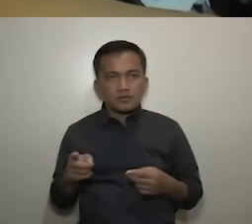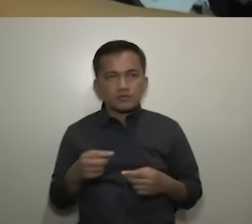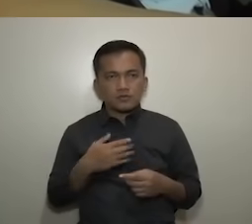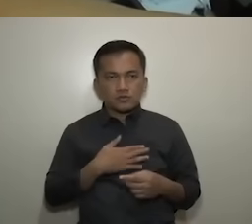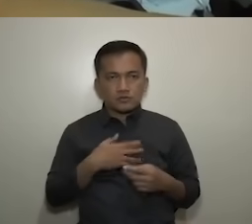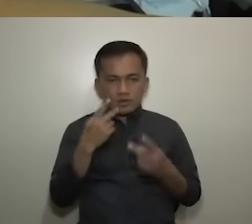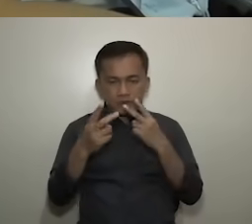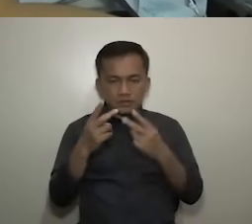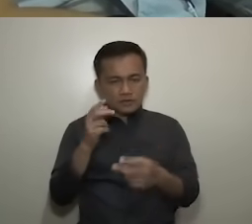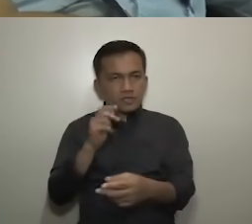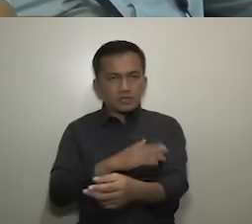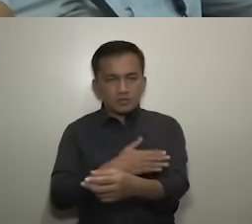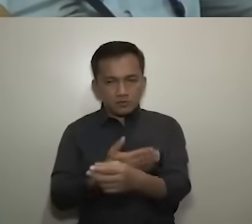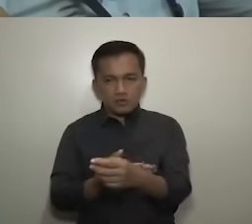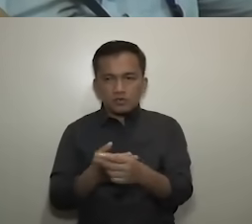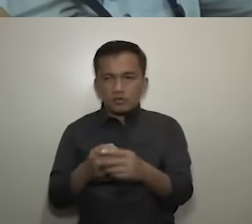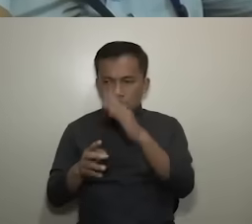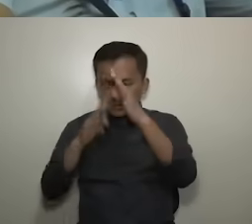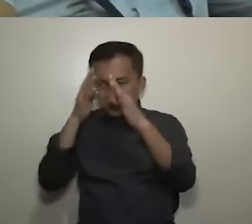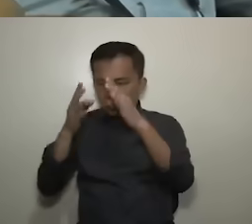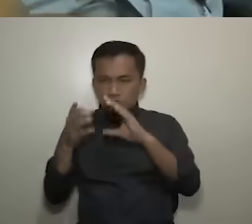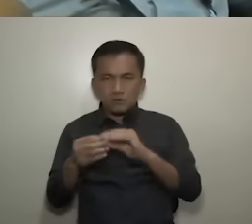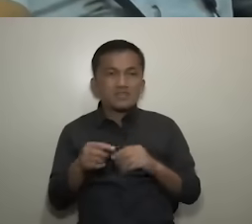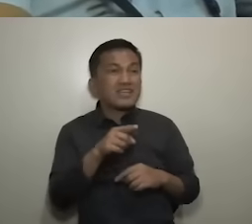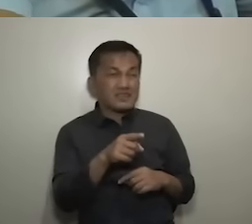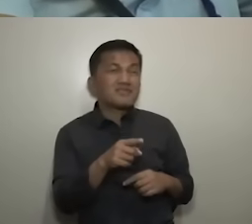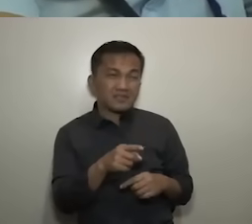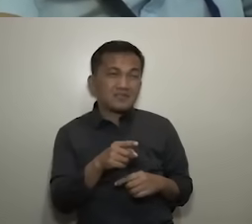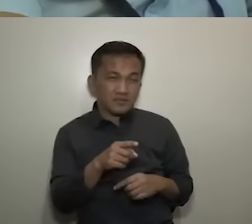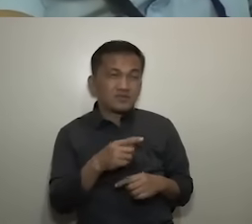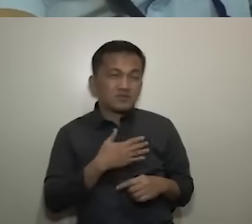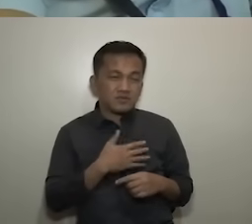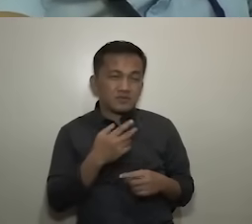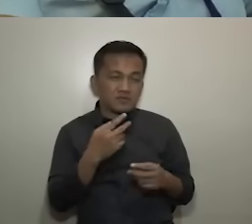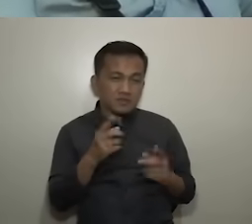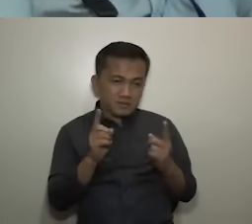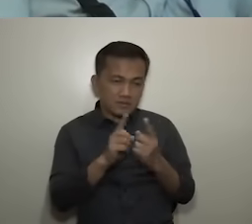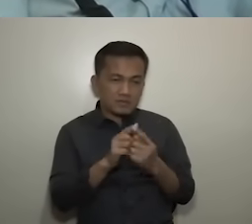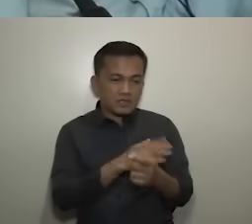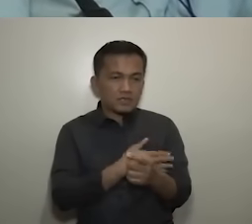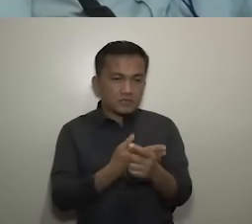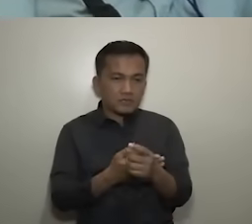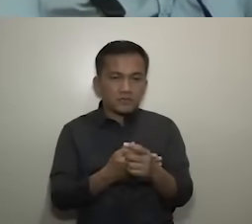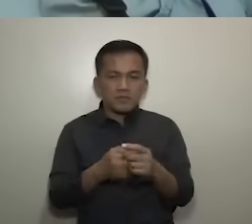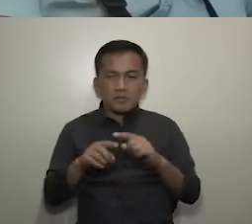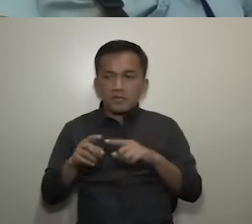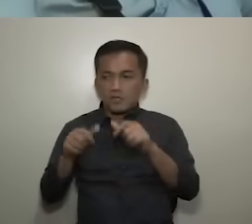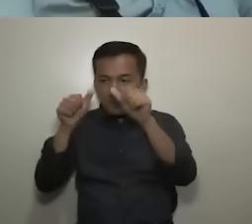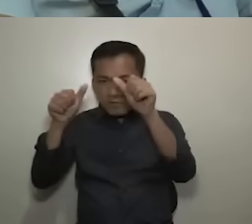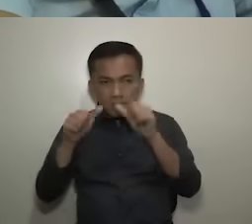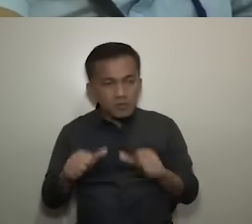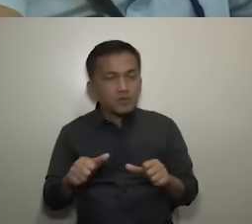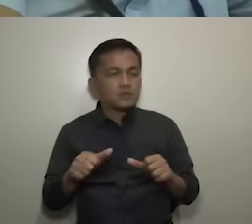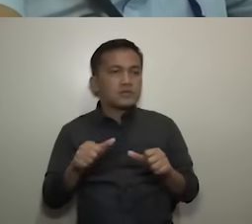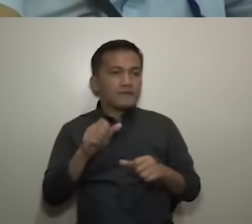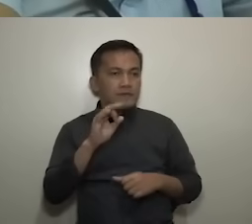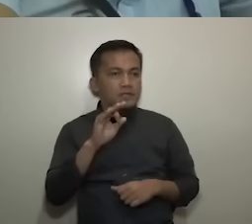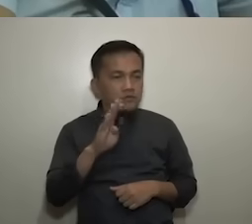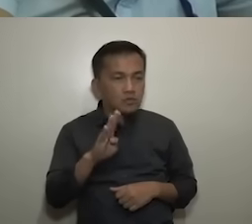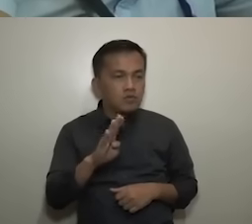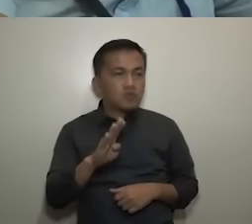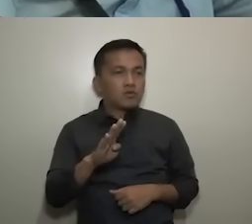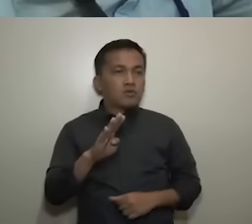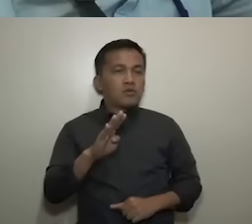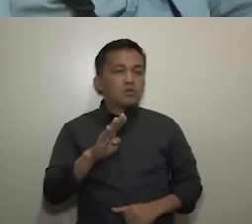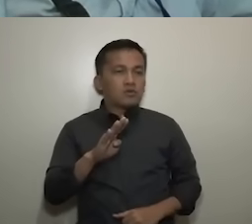yung anak ko gumagawa ka ng pangatay. Yun nga eh. Gusto po niya makita yung anak ko. Pero ang mga pinopost sa social media, Facebook, ang